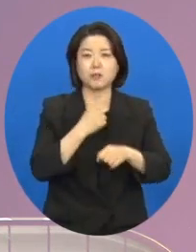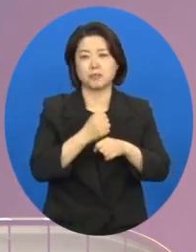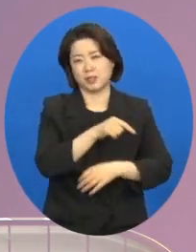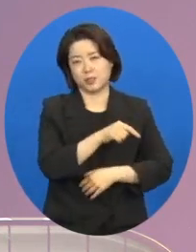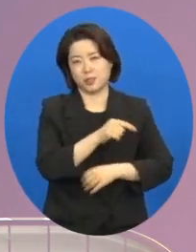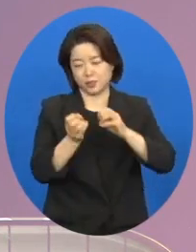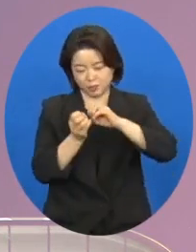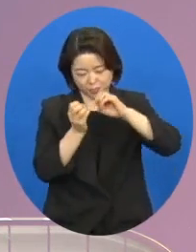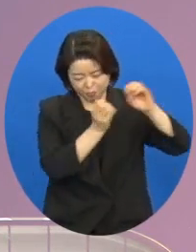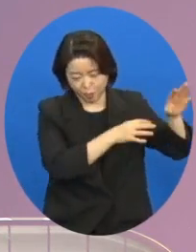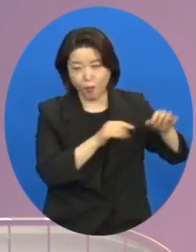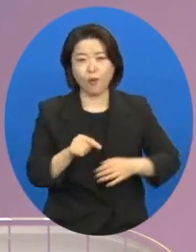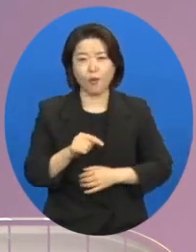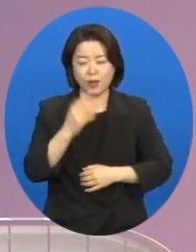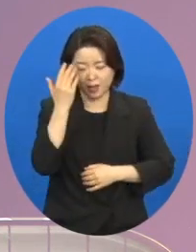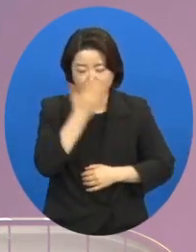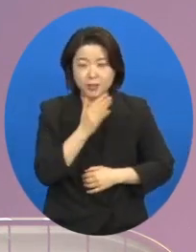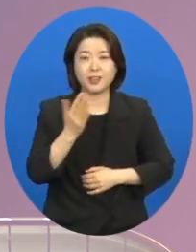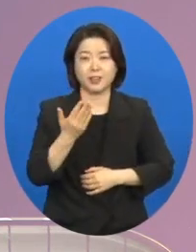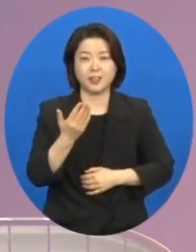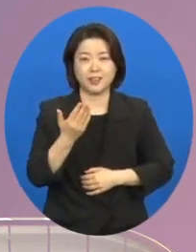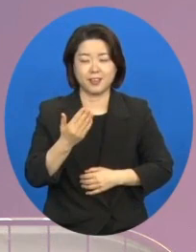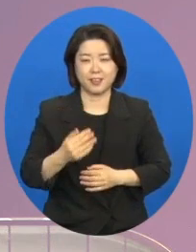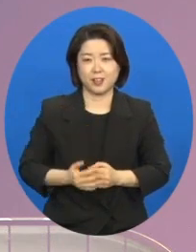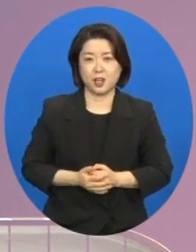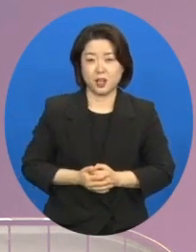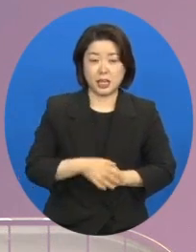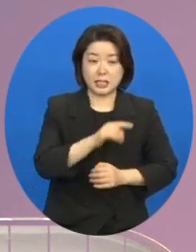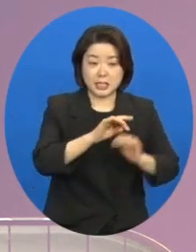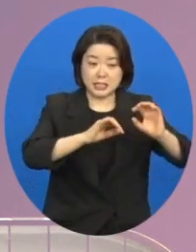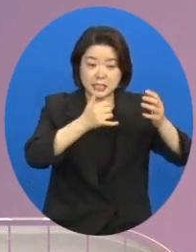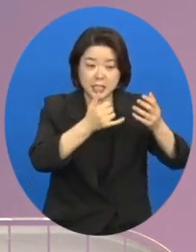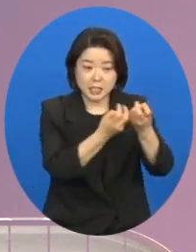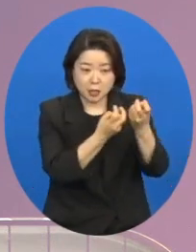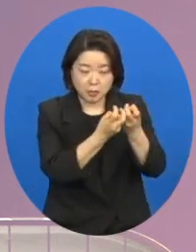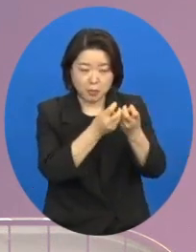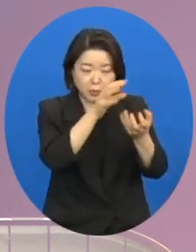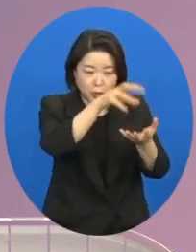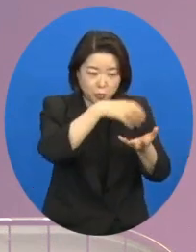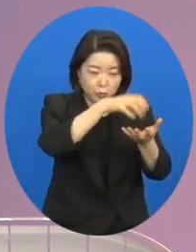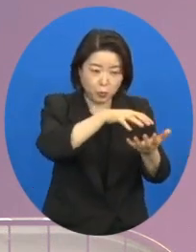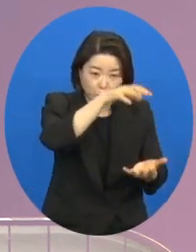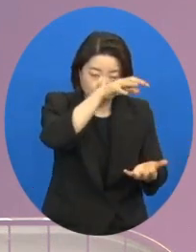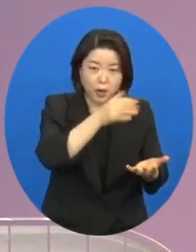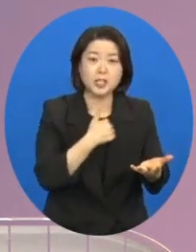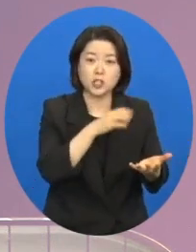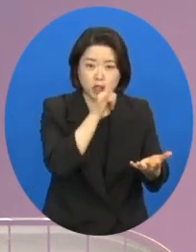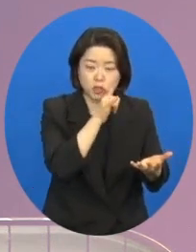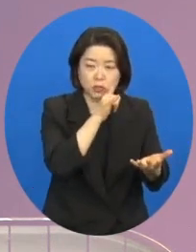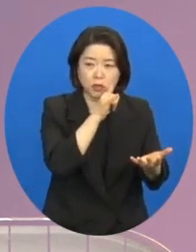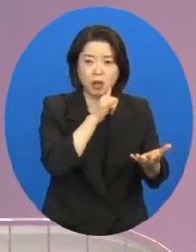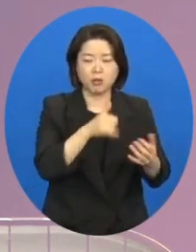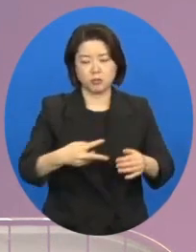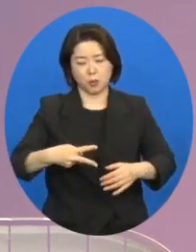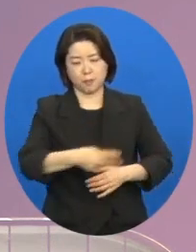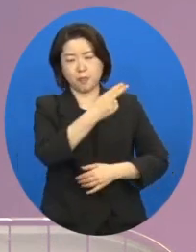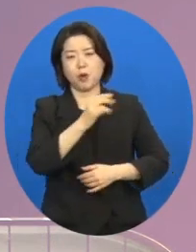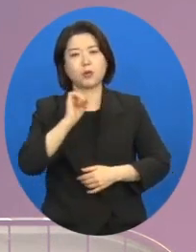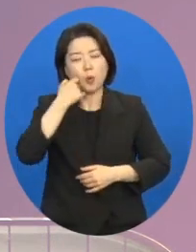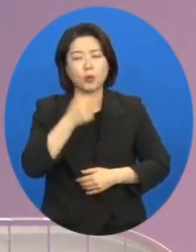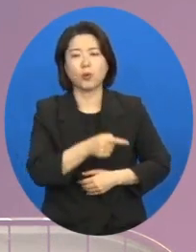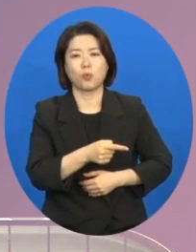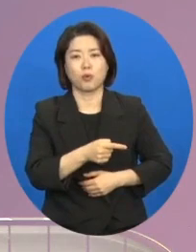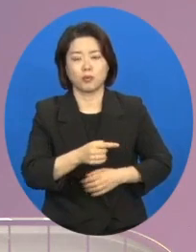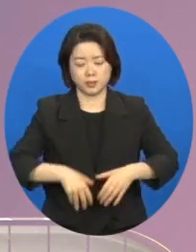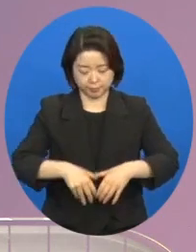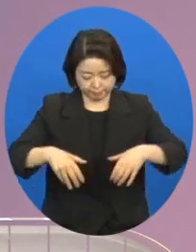관행과 방법을 통해서 돈을 벌면요, 그 유혹 때문에 끊기가 어려워요. 근데 과감하게 결단을 내렸어요.